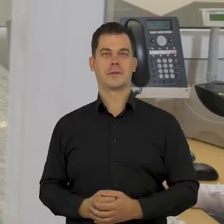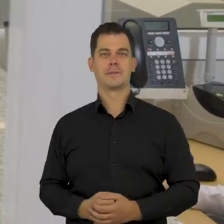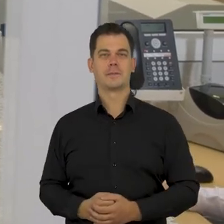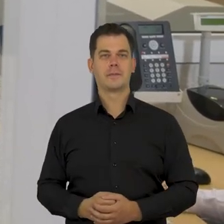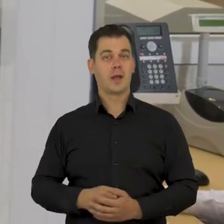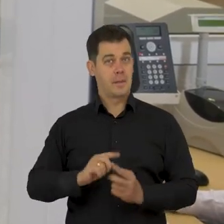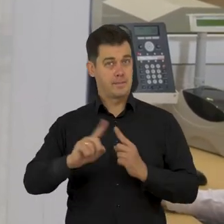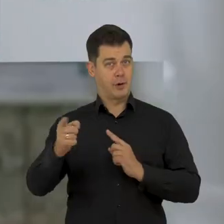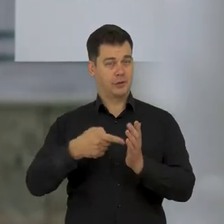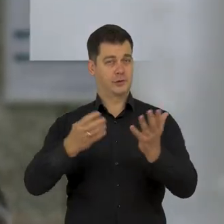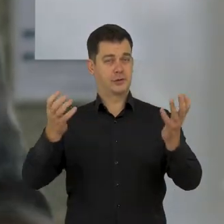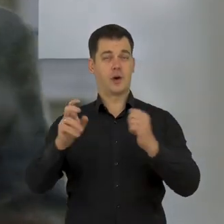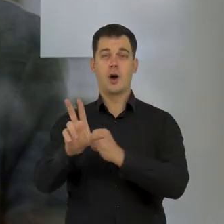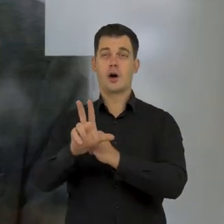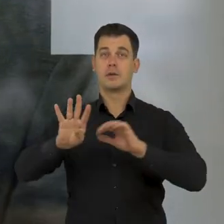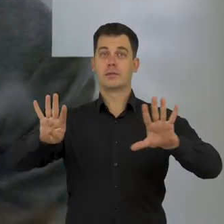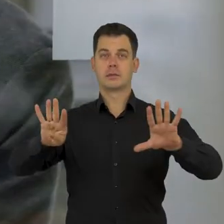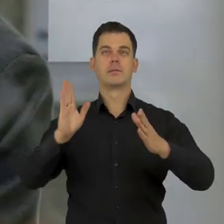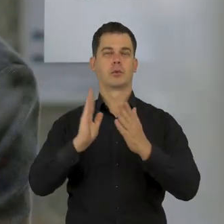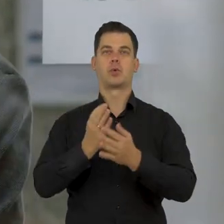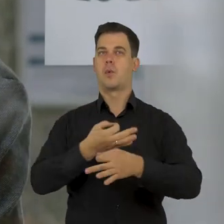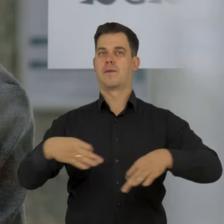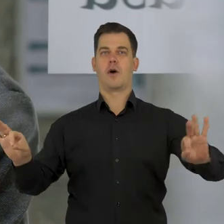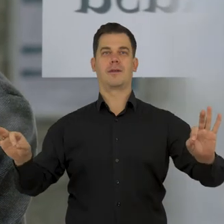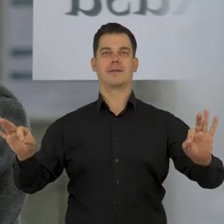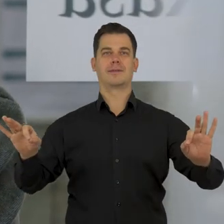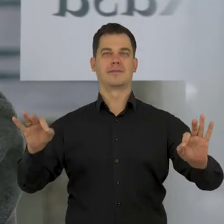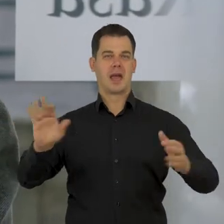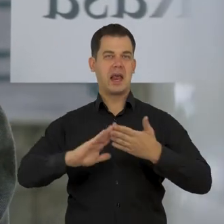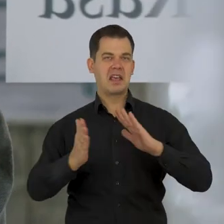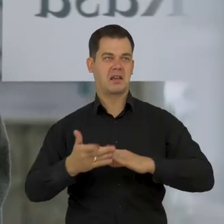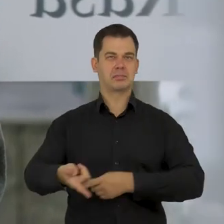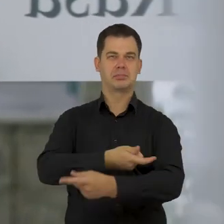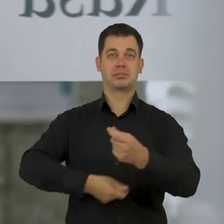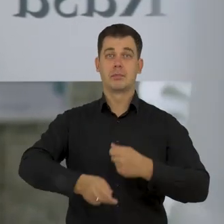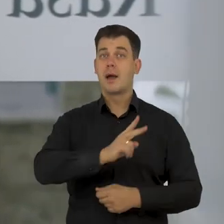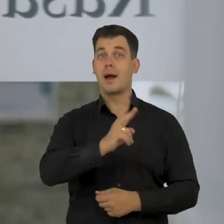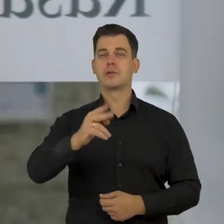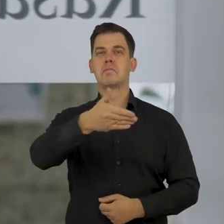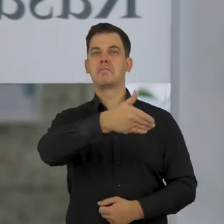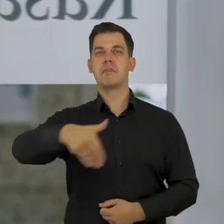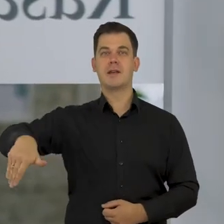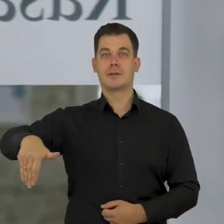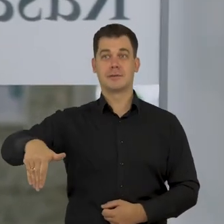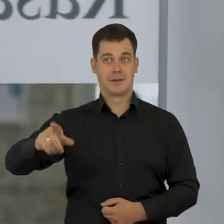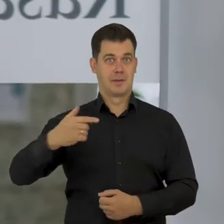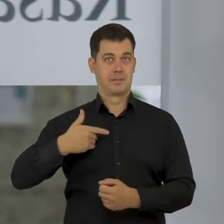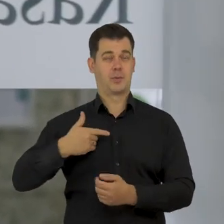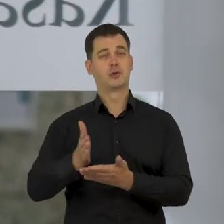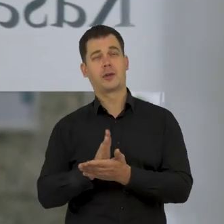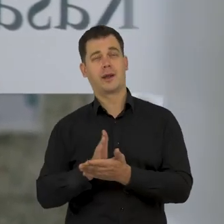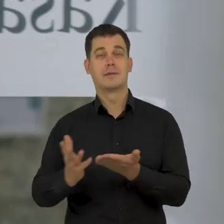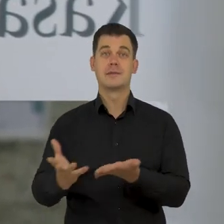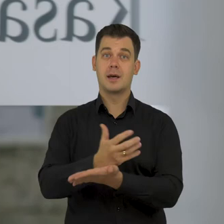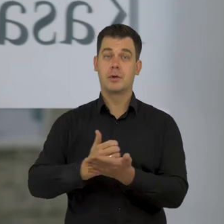Sala operacyjna. W 1989 roku uwolniono rynek i wtedy wszyscy staliśmy się milionerami. Średnie zarobki